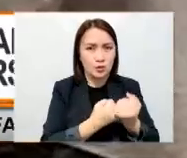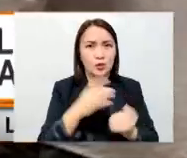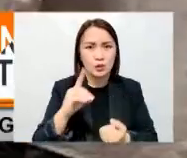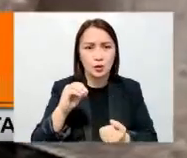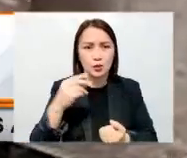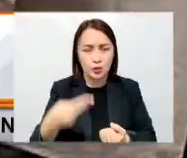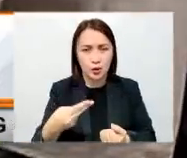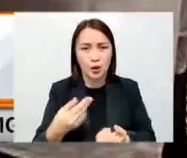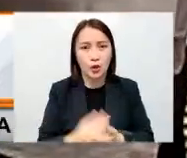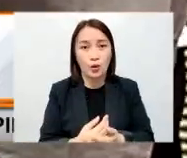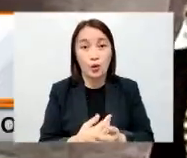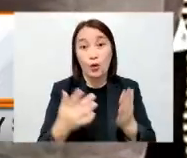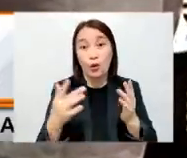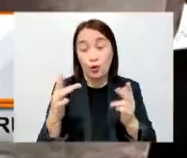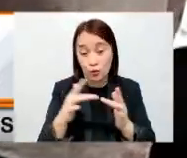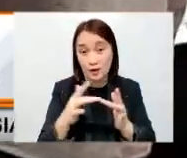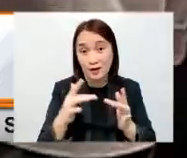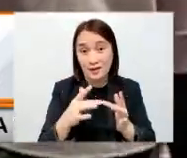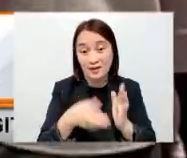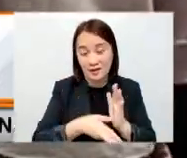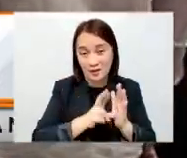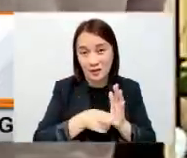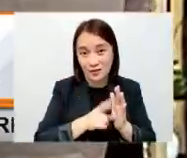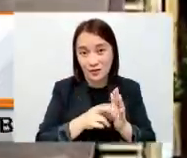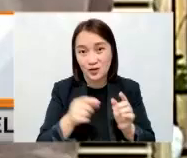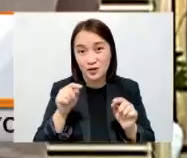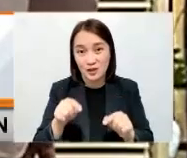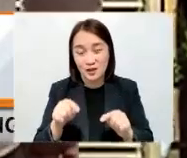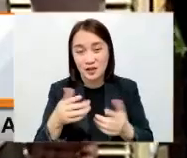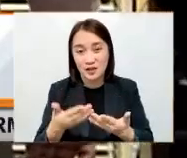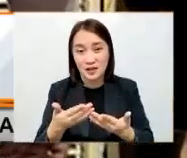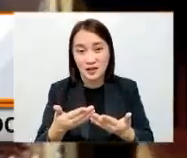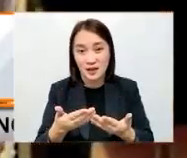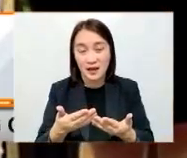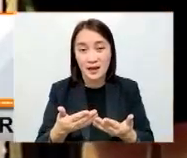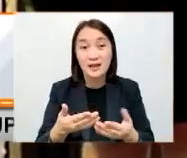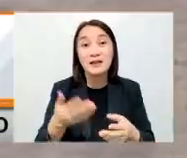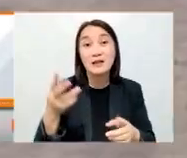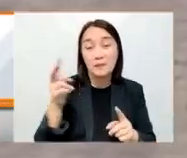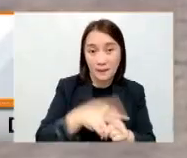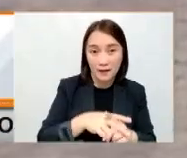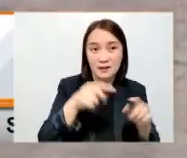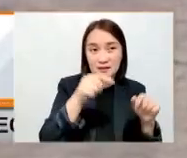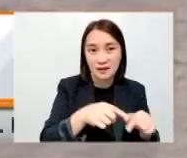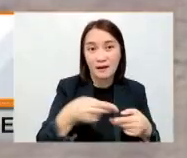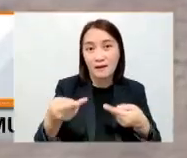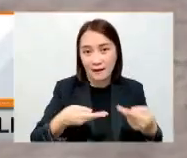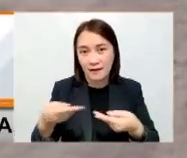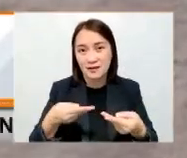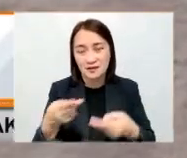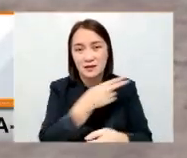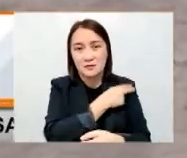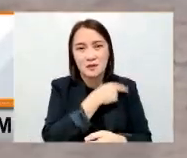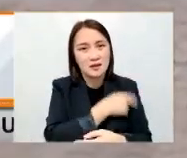para sa mga nursing graduates na ngayon employed sa mga health facility pero di papasado sa board exam. 10,000 initial target